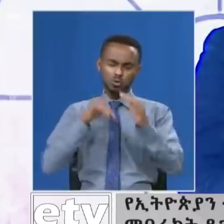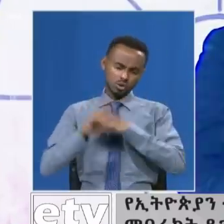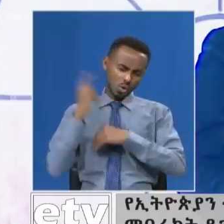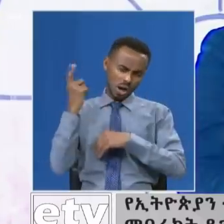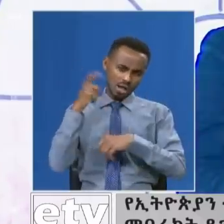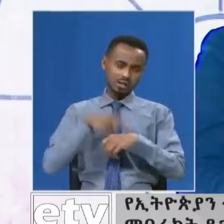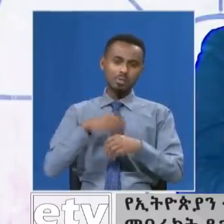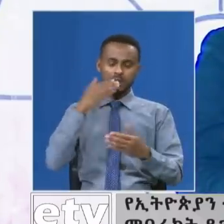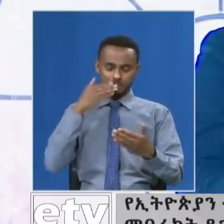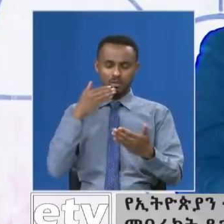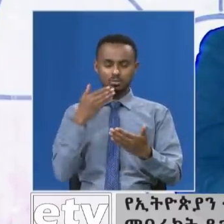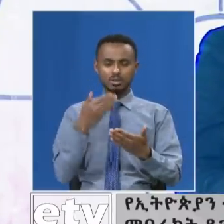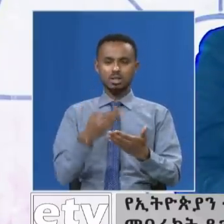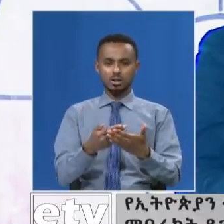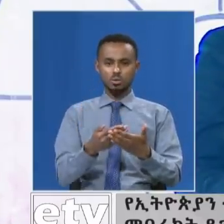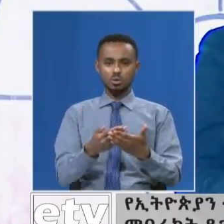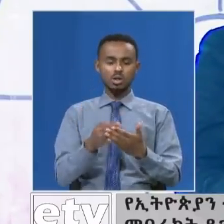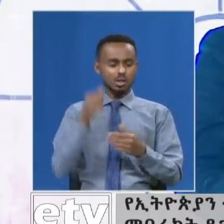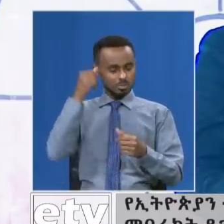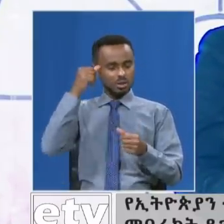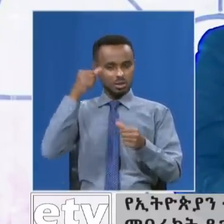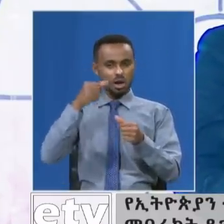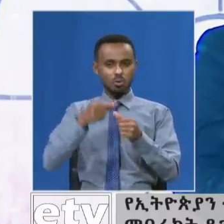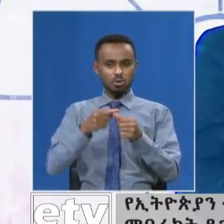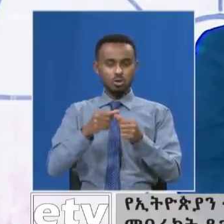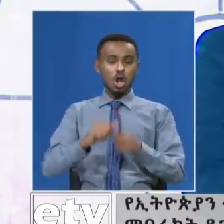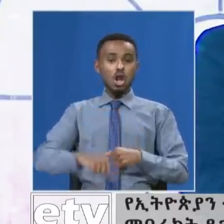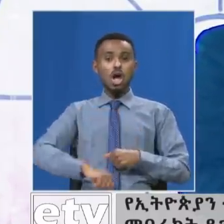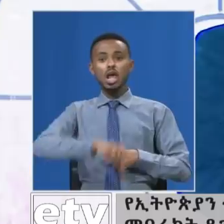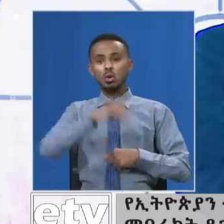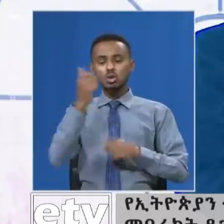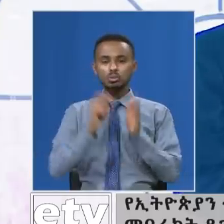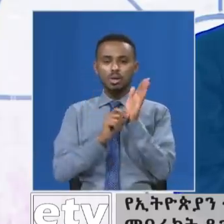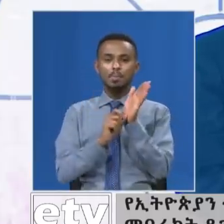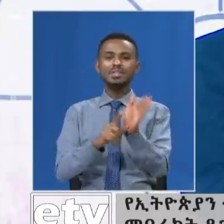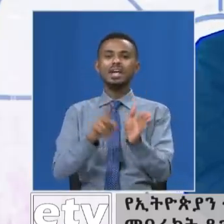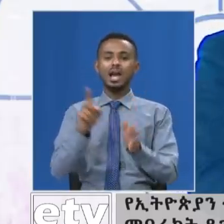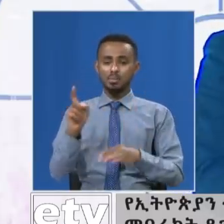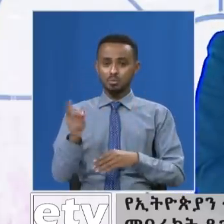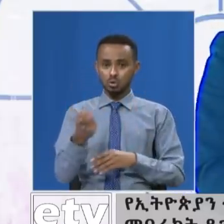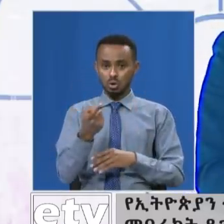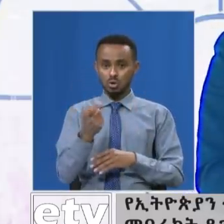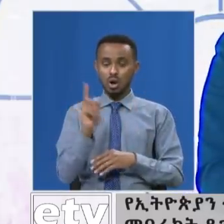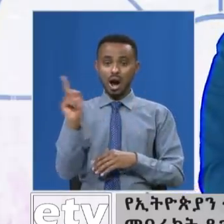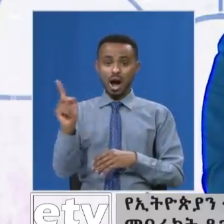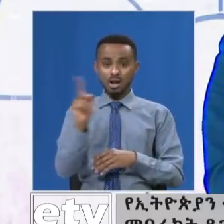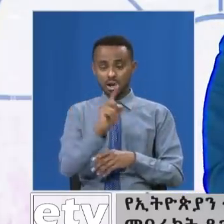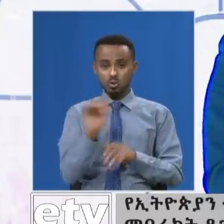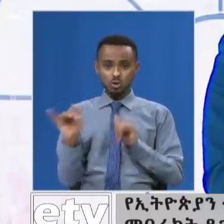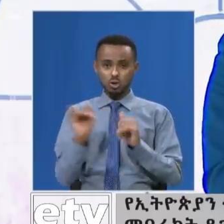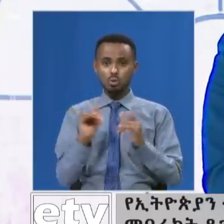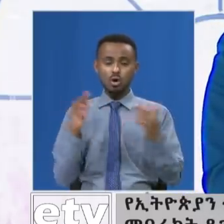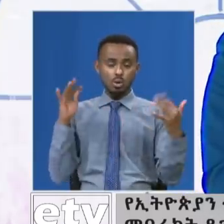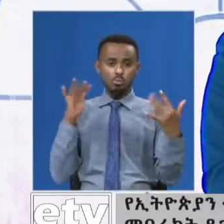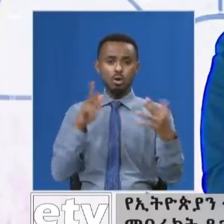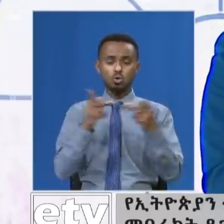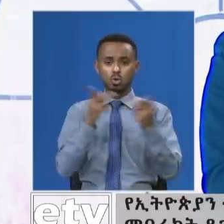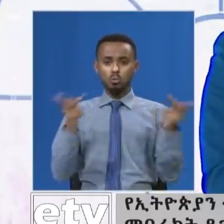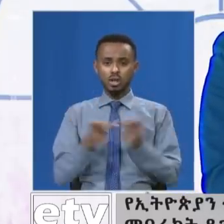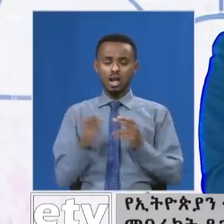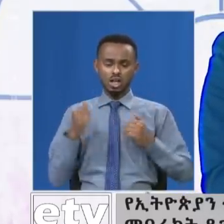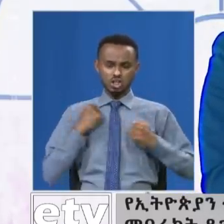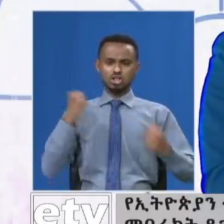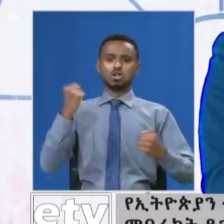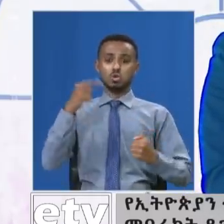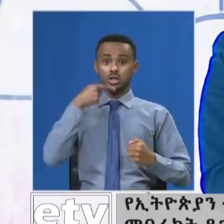ሁሌም የምትመሰገኑ የምትታወሱ ሌሎችም አሪያ የምትሆኑ አንዳንዶች በጦራው ድማ